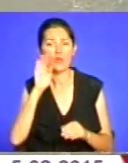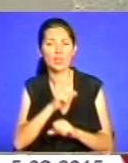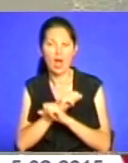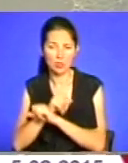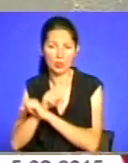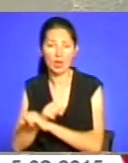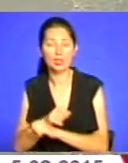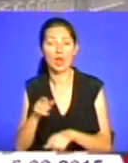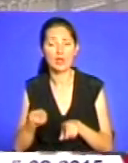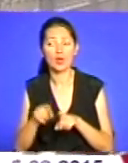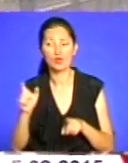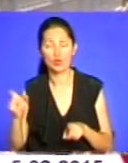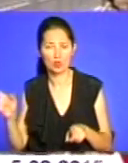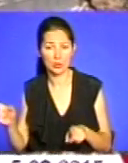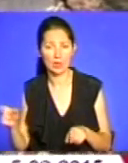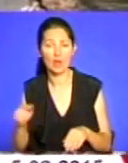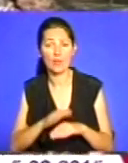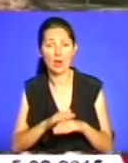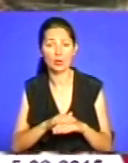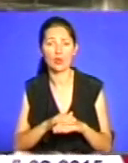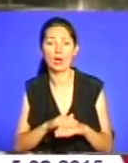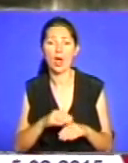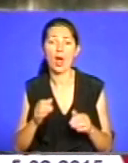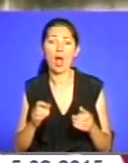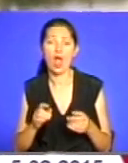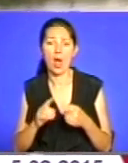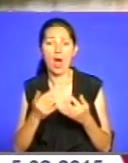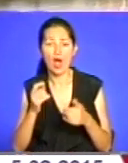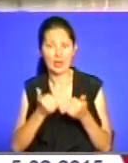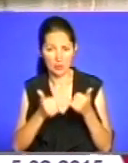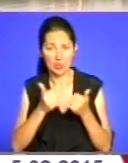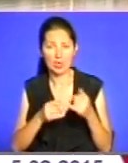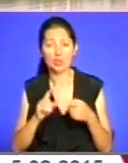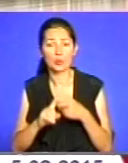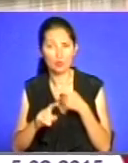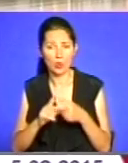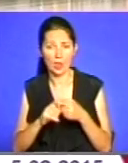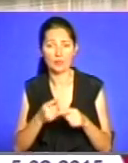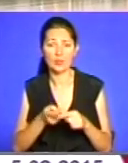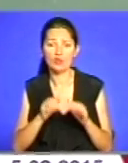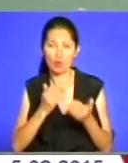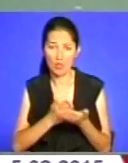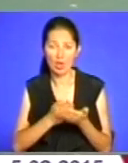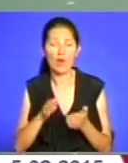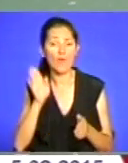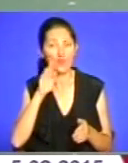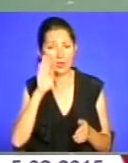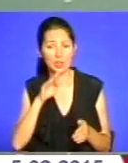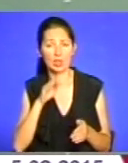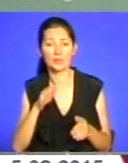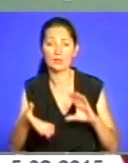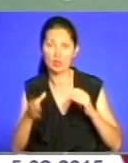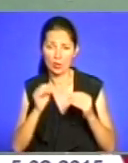– фосфоорганічні сполуки, що накопичуються у воді, результат щільної забудови прилеглих до ставу територій і потрапляння у